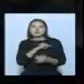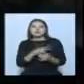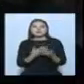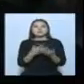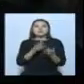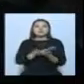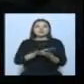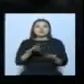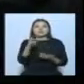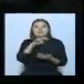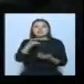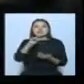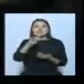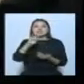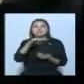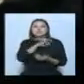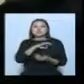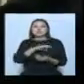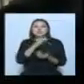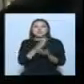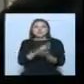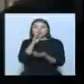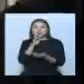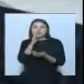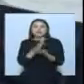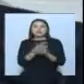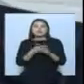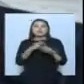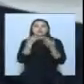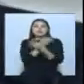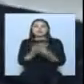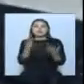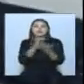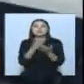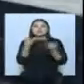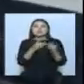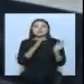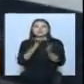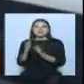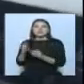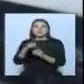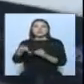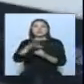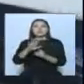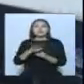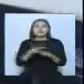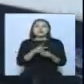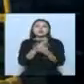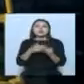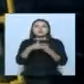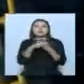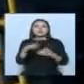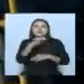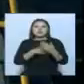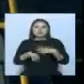экологически чистом дизельном топливе. Автобусы оснащены газовыми двигателями, соответствующими стандартам Евро-5. Для удобства людей с